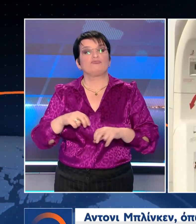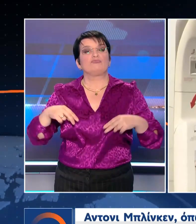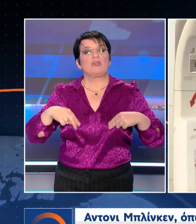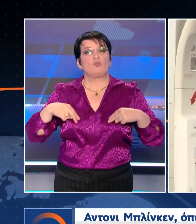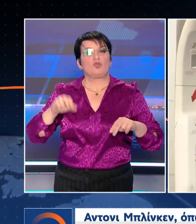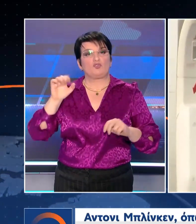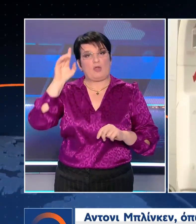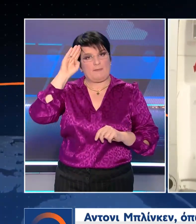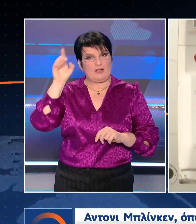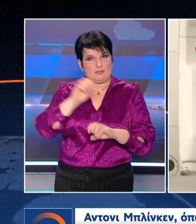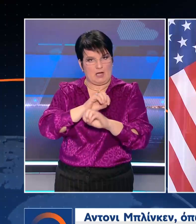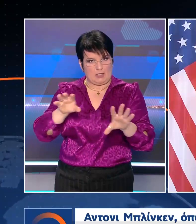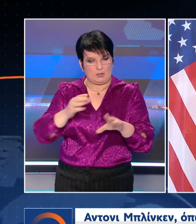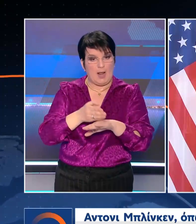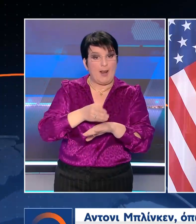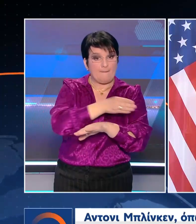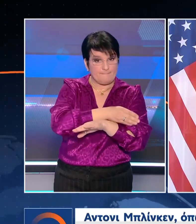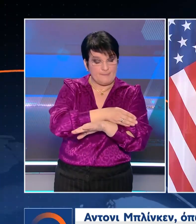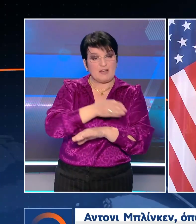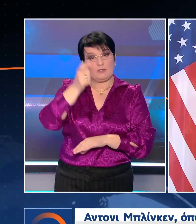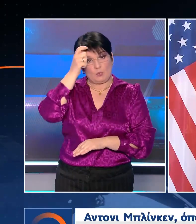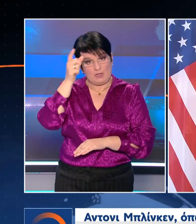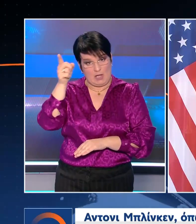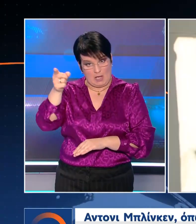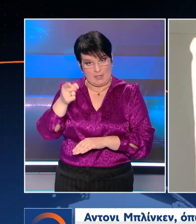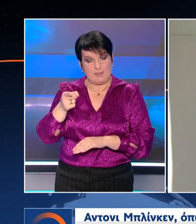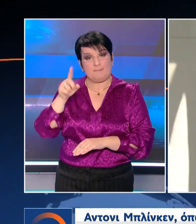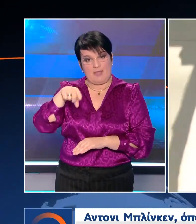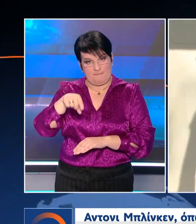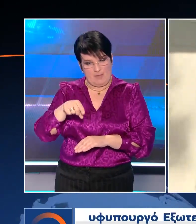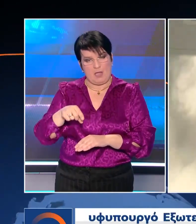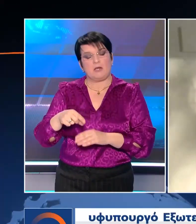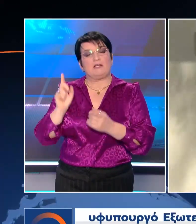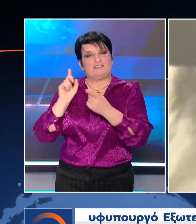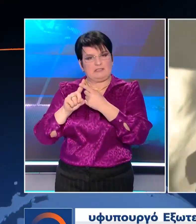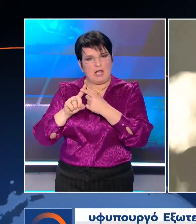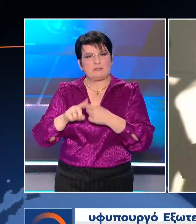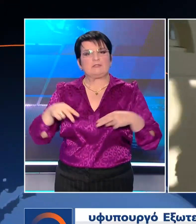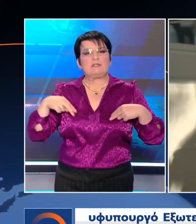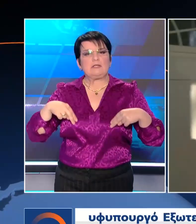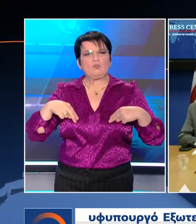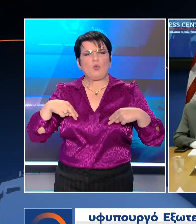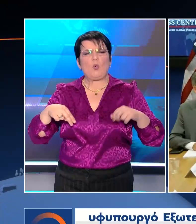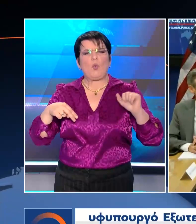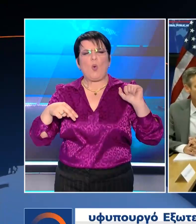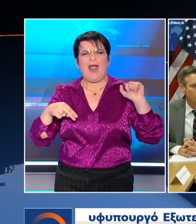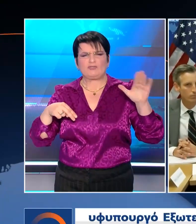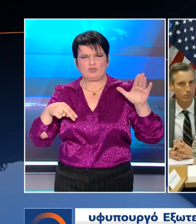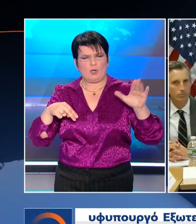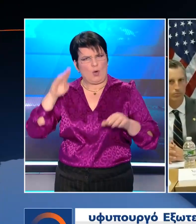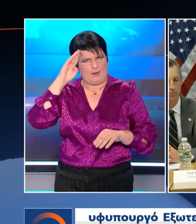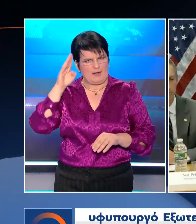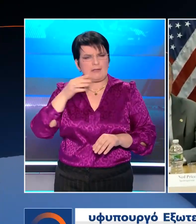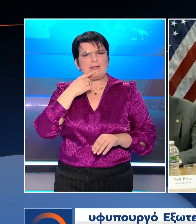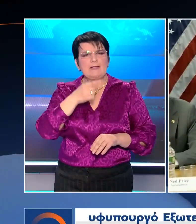State Department. Θα έχει προηγηθεί το ταξίδι του στην Τουρκία μία ημέρα νωρίτερα, με την Υφυπουργό Εξωτερικών των ΗΠΑ να μην αποκλείει